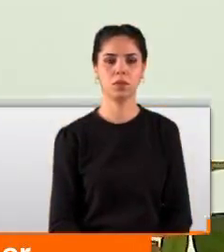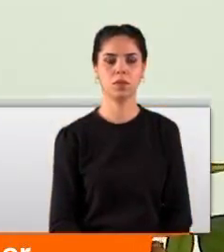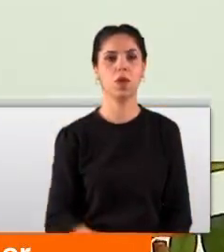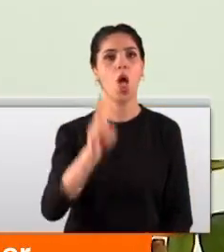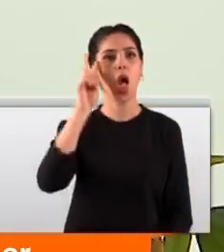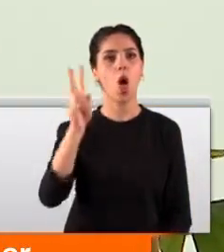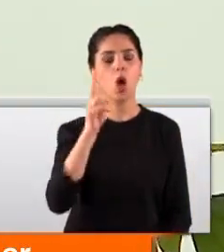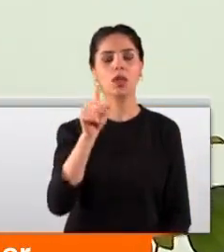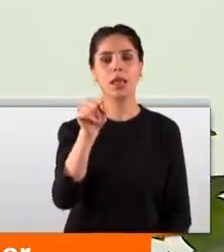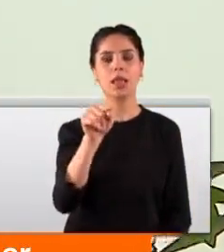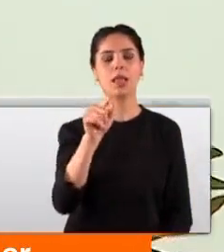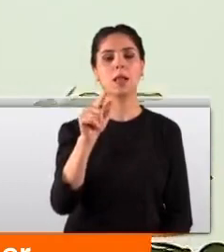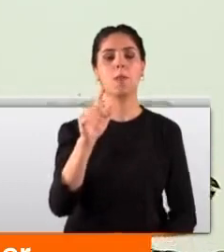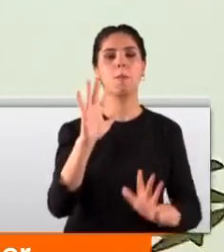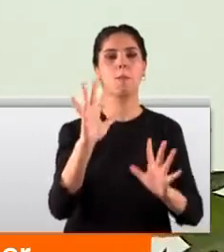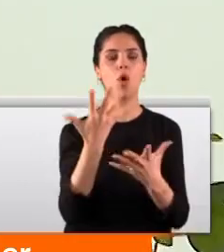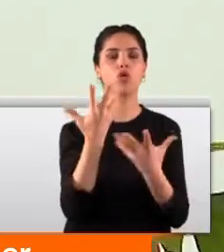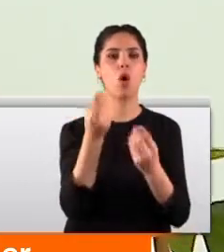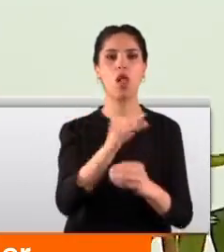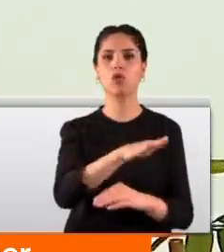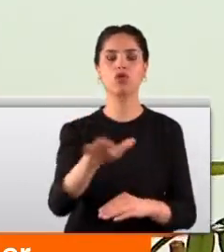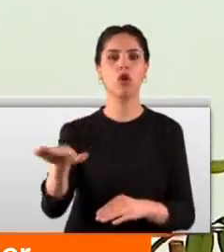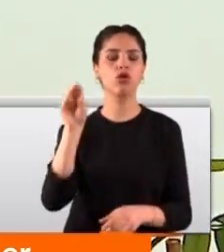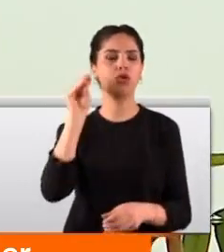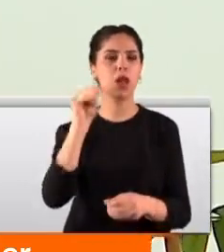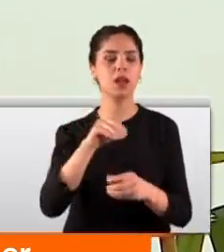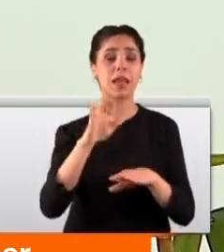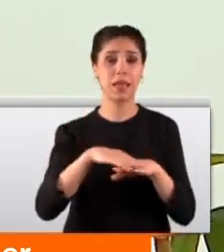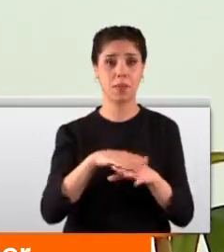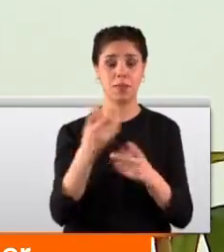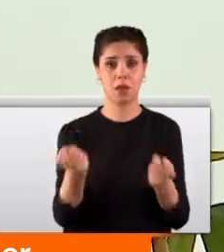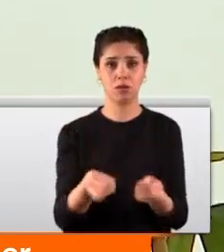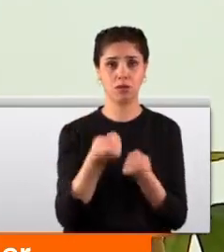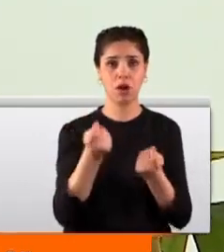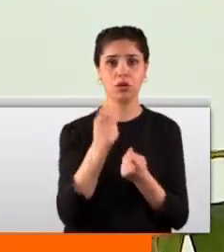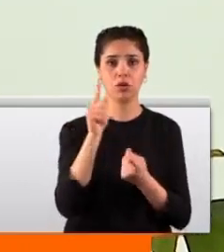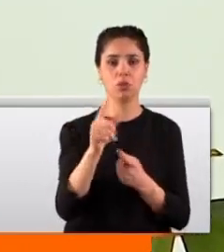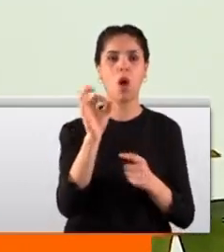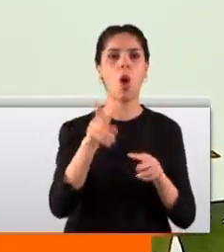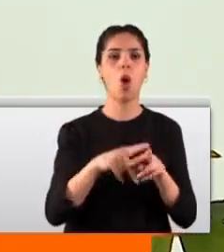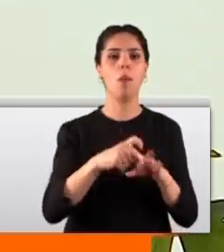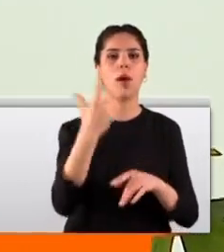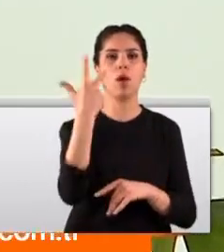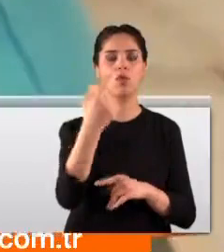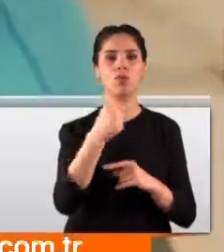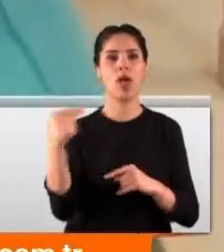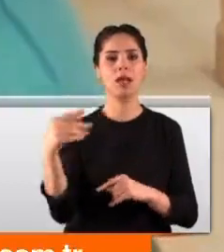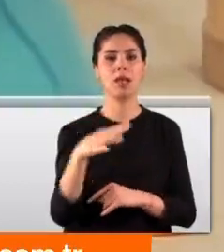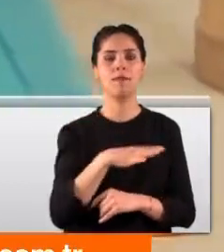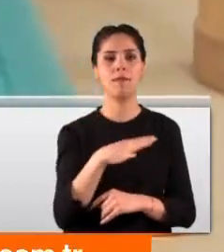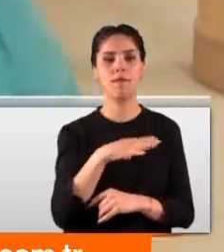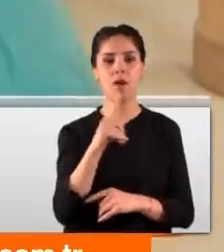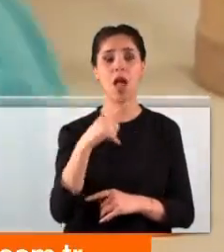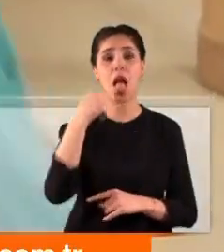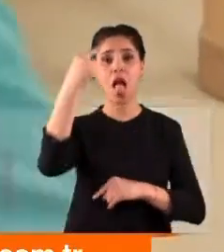Otizm spektrumu bozukluğu olan çocuklarda yapılan çalışmalar bunların bir kısmında omega 3 eksikliği olduğunu gösterdi. Her